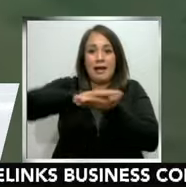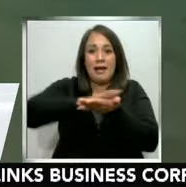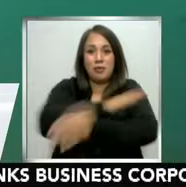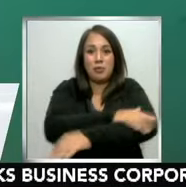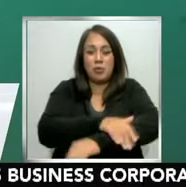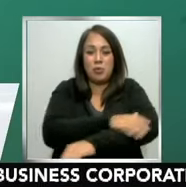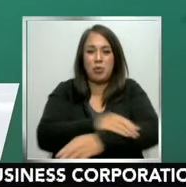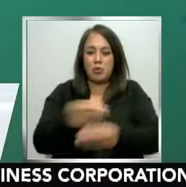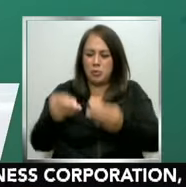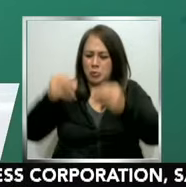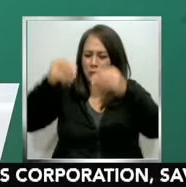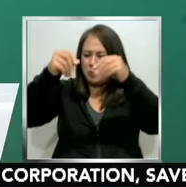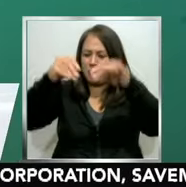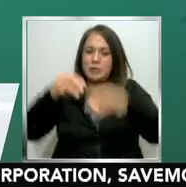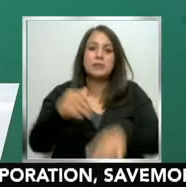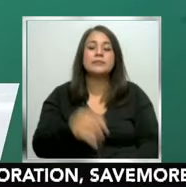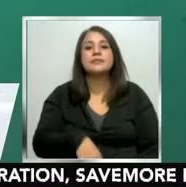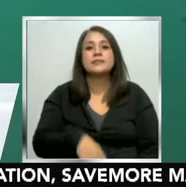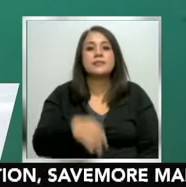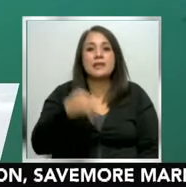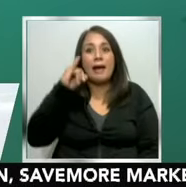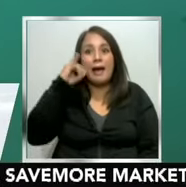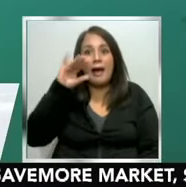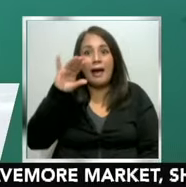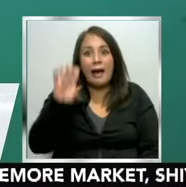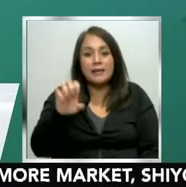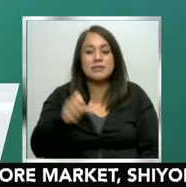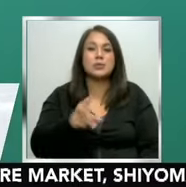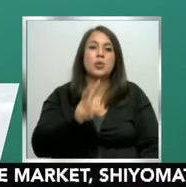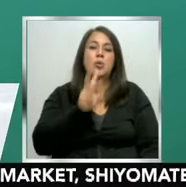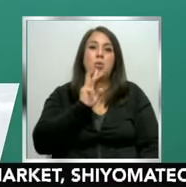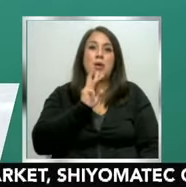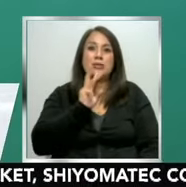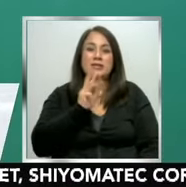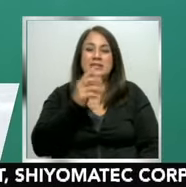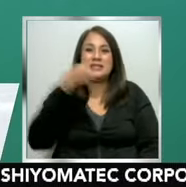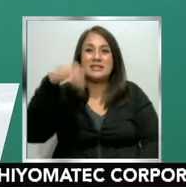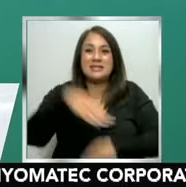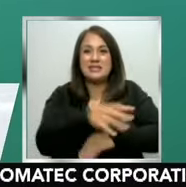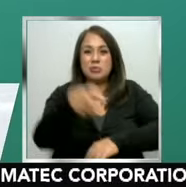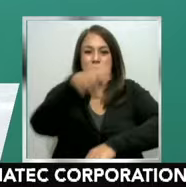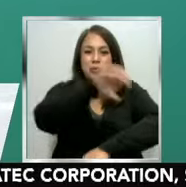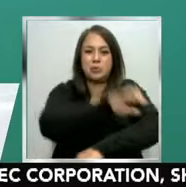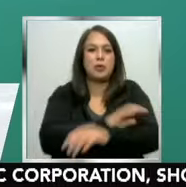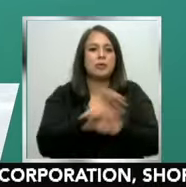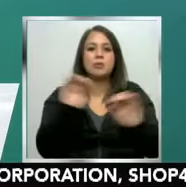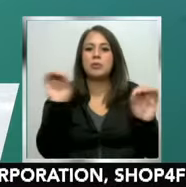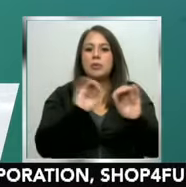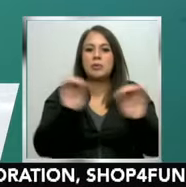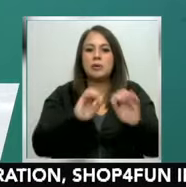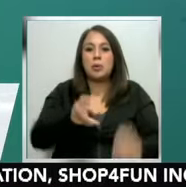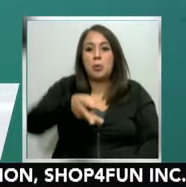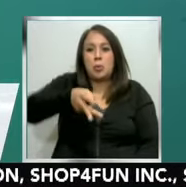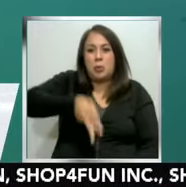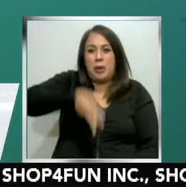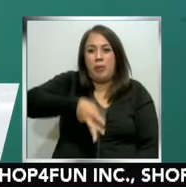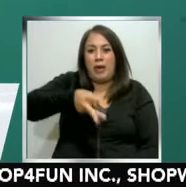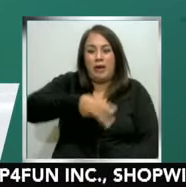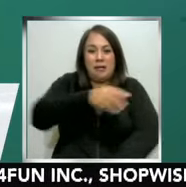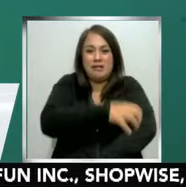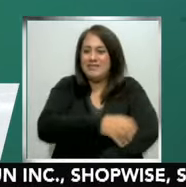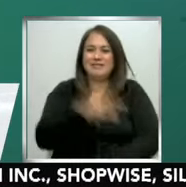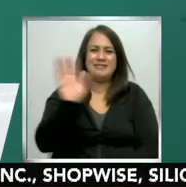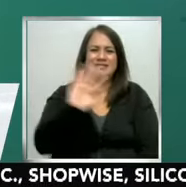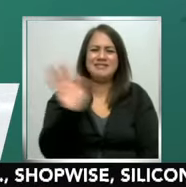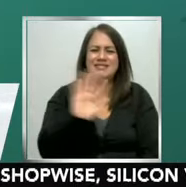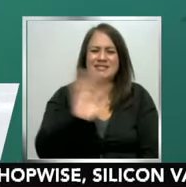ng yelo o huhugasan ng tubig dagat. At taliwas sa paniniwala, wala raw maitutulong ang pag-ihi sa parting nadikya. Sa halip,